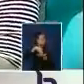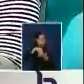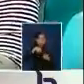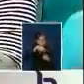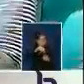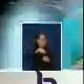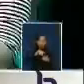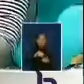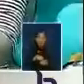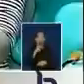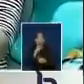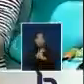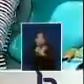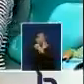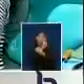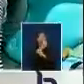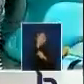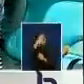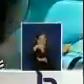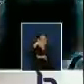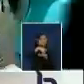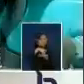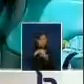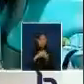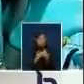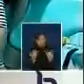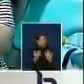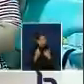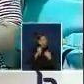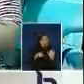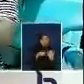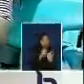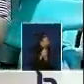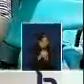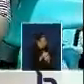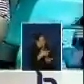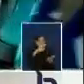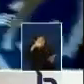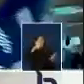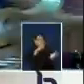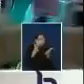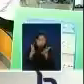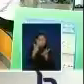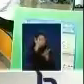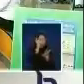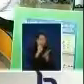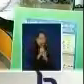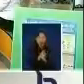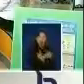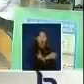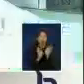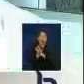ปลอดภัยสำหรับเด็กนะขณะนี้ในศูนย์เด็กเล็กนี่แทบจะไม่มีโรคมือท่าปากเลยนะครับเพราะว่าเราได้อบรมวิธีการตรวจเด็กทุกเ